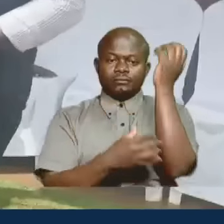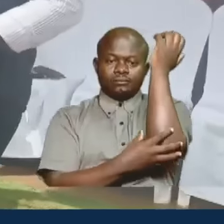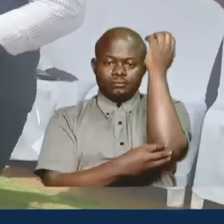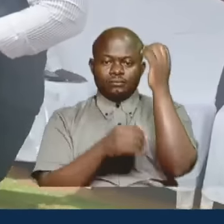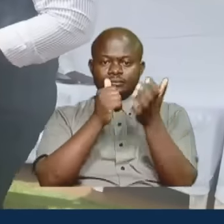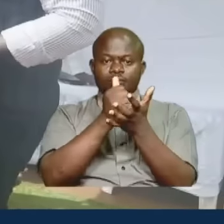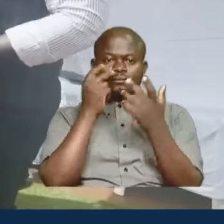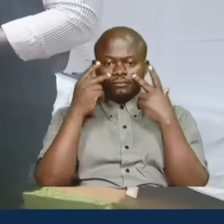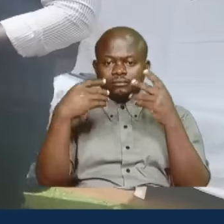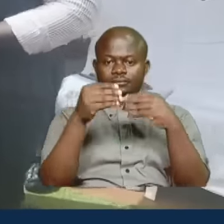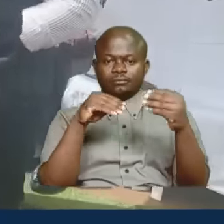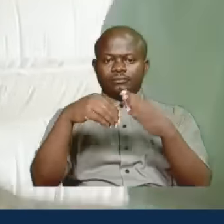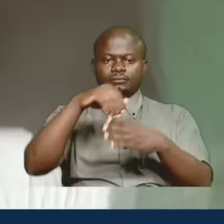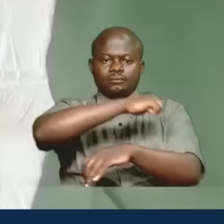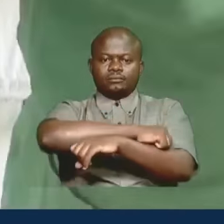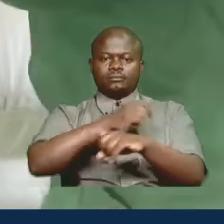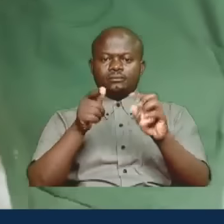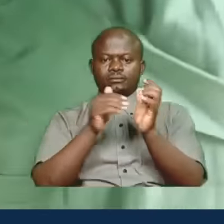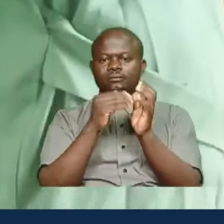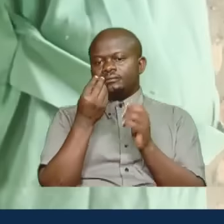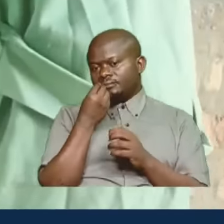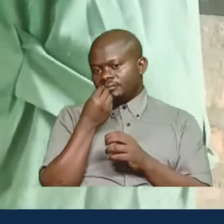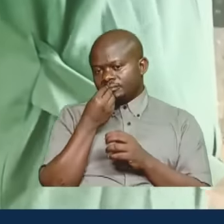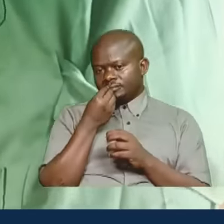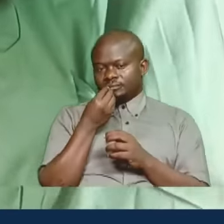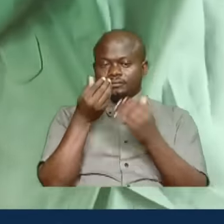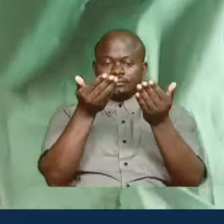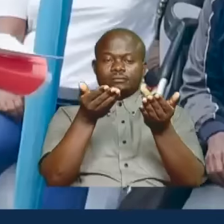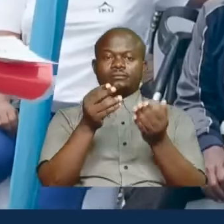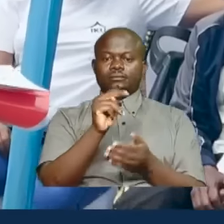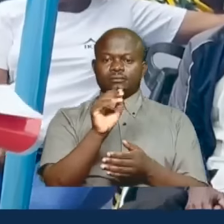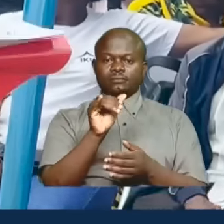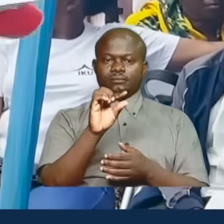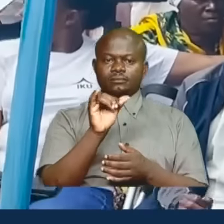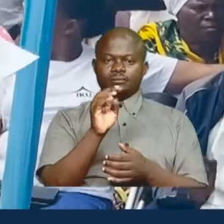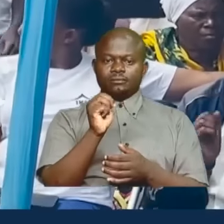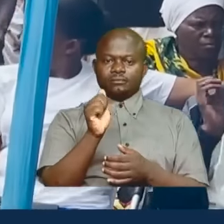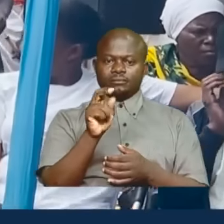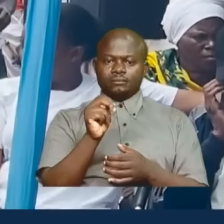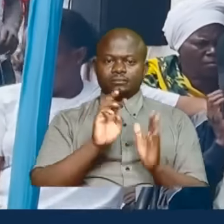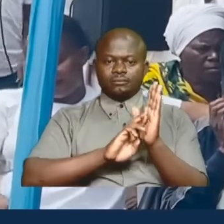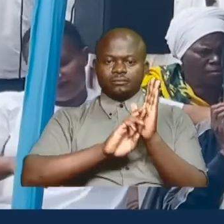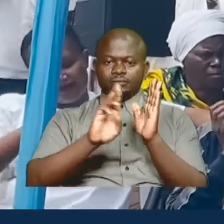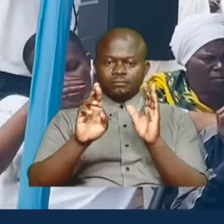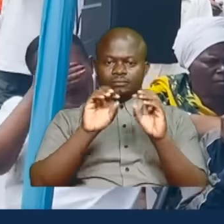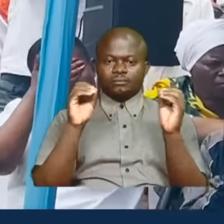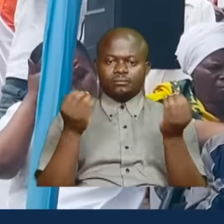kubona ibikoresho by'ishuri ndetse n'ibiribwa. Uyu ni Nzigiyimana Fidele uhagarariye